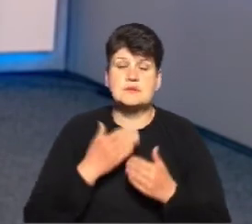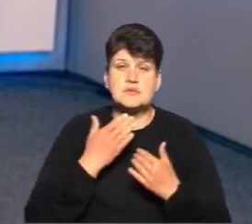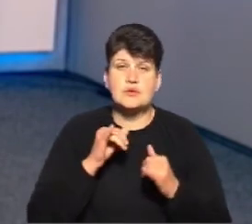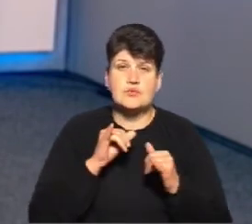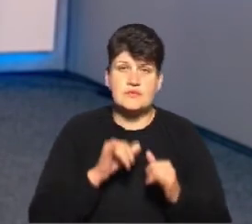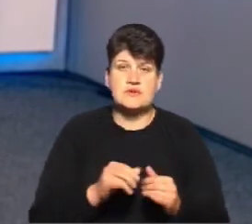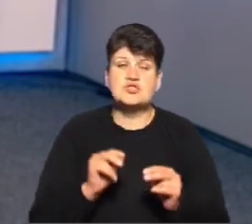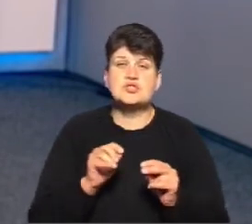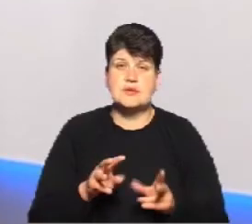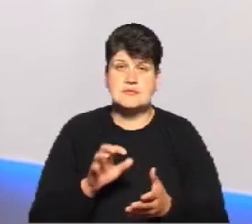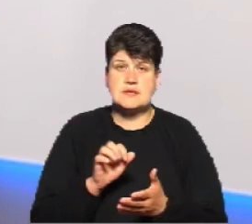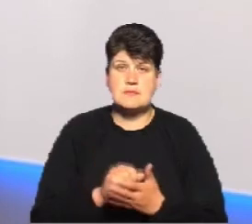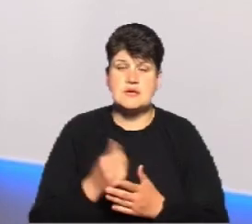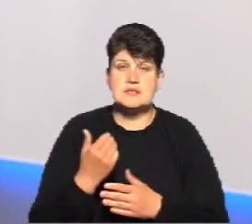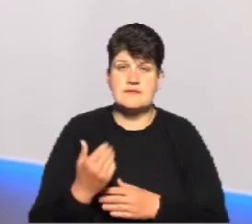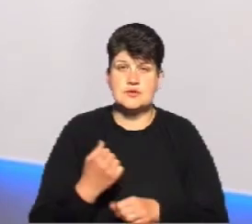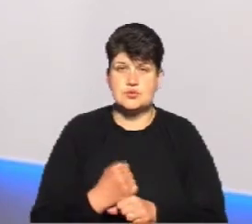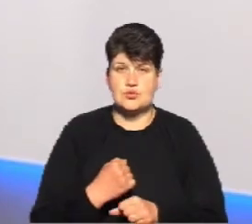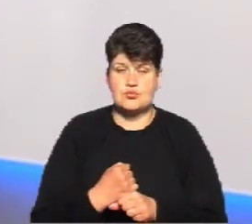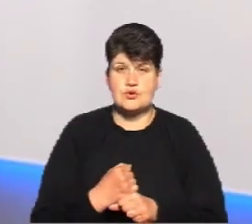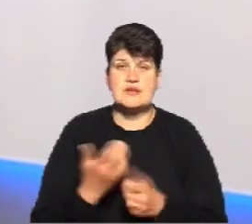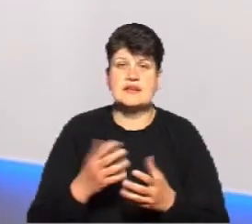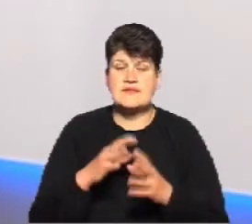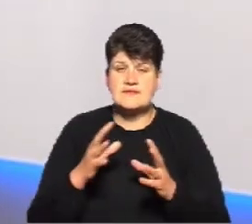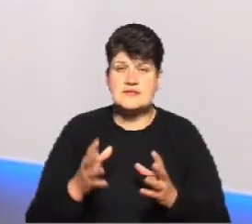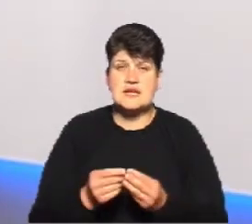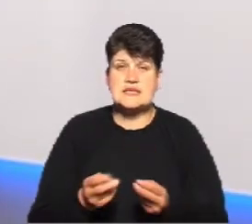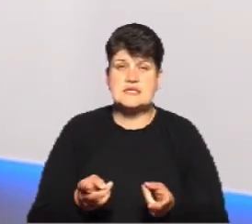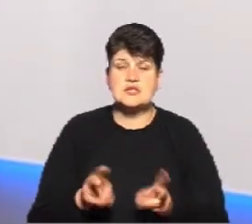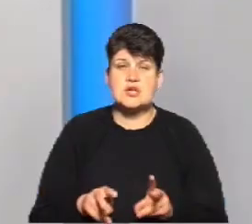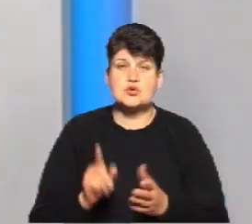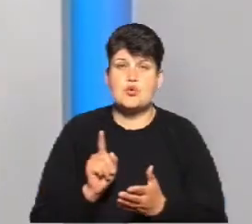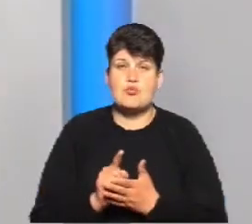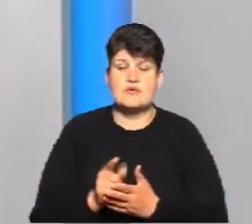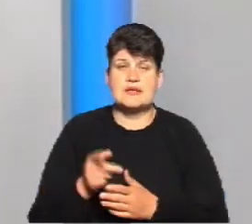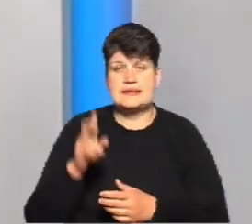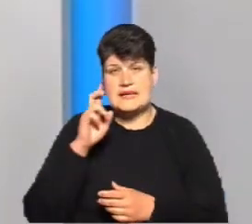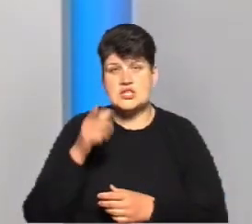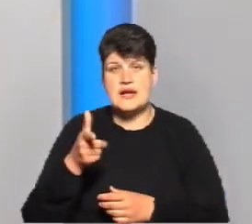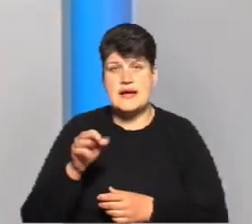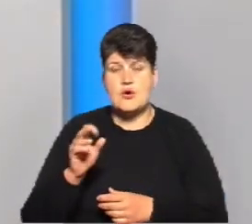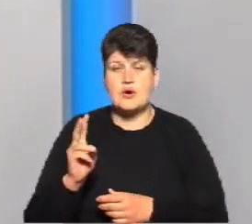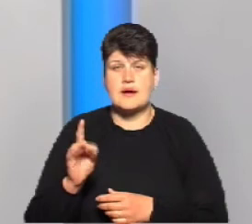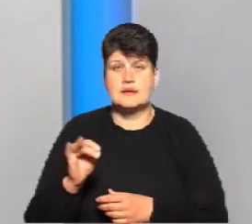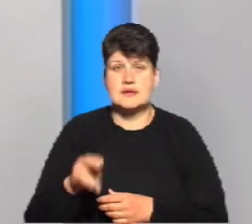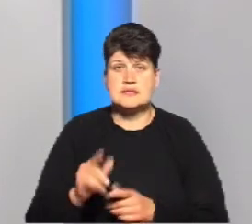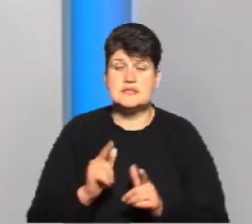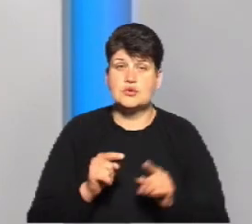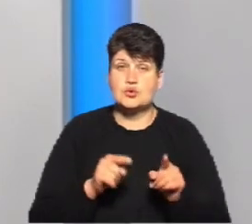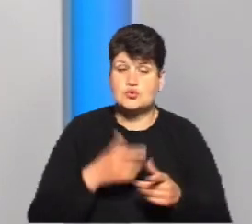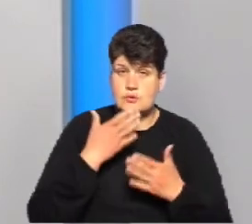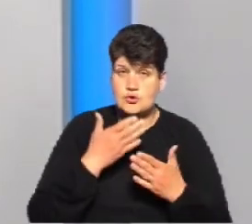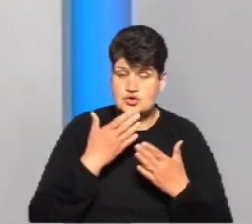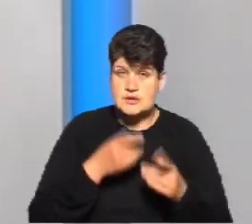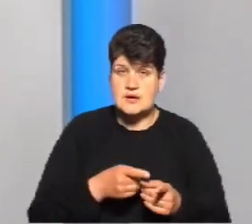значить, на вашій колишній роботі, які взагалі от залишаються обов'язки геокадастру? Ну фактично, згідно того, що я прочитала, що геокадастр і геотериторіальні